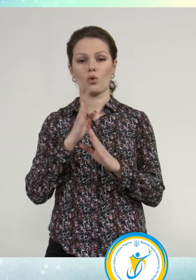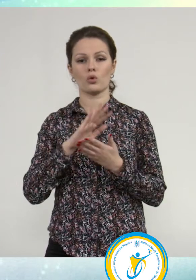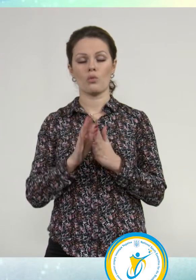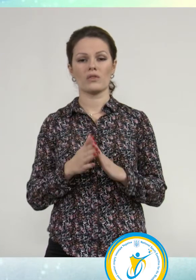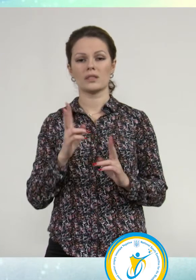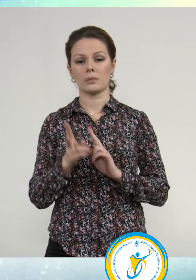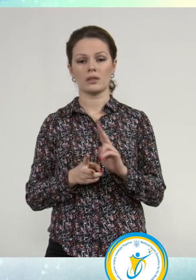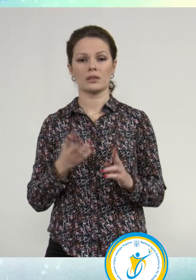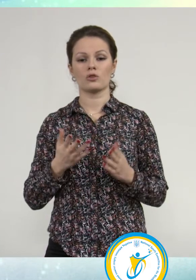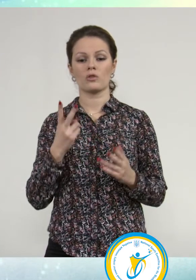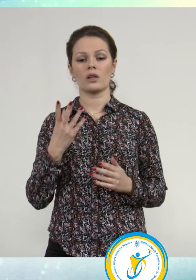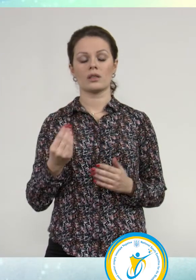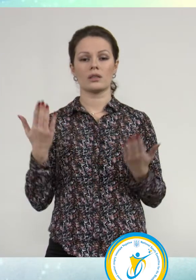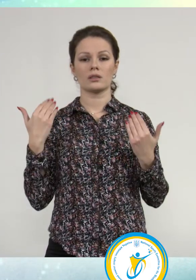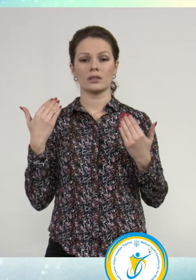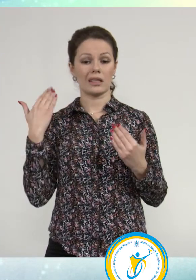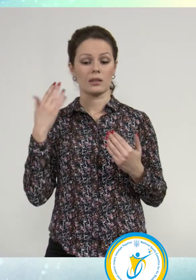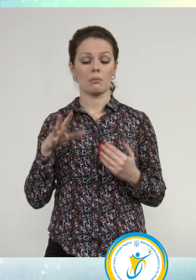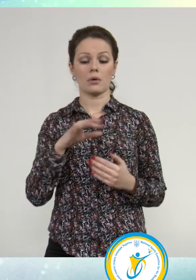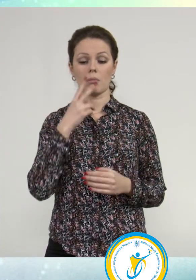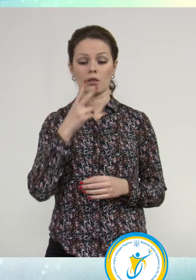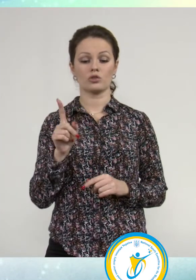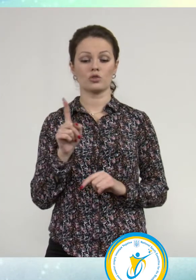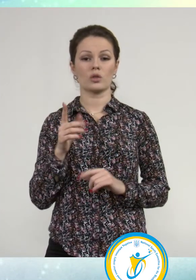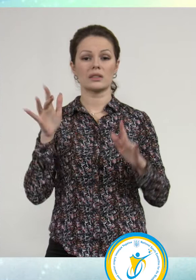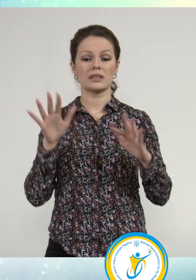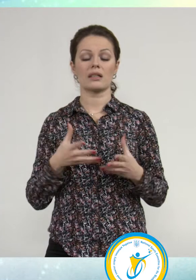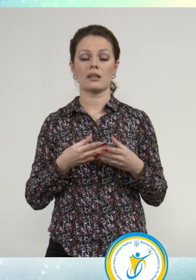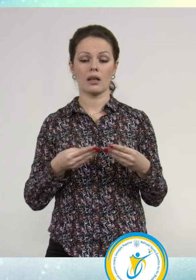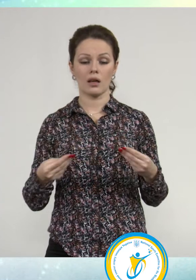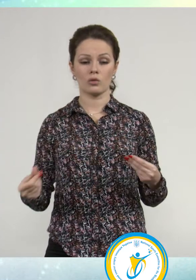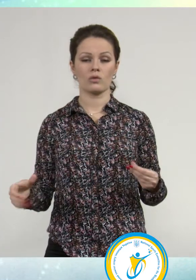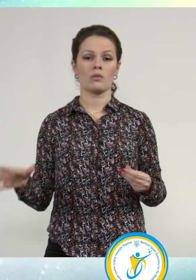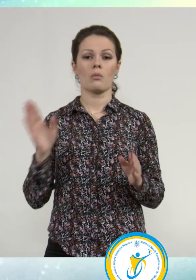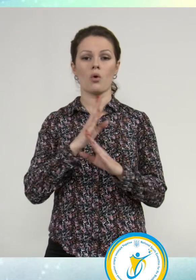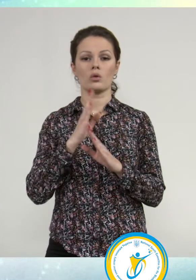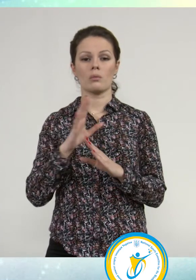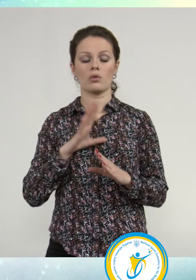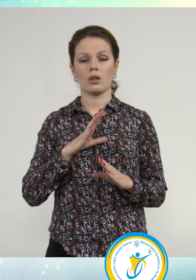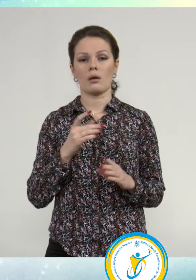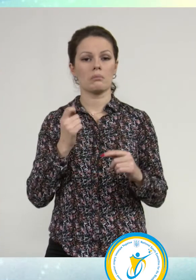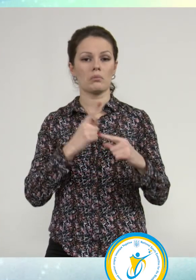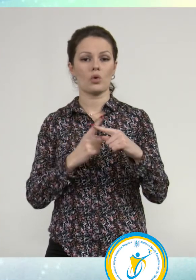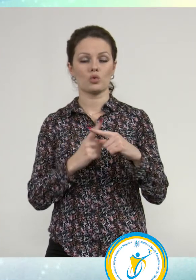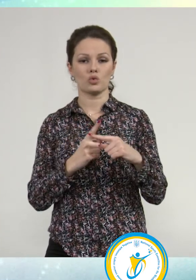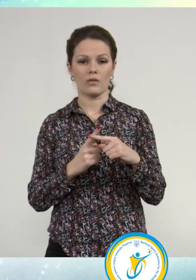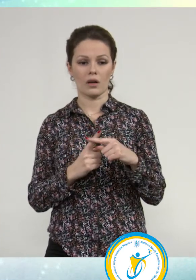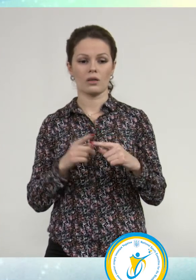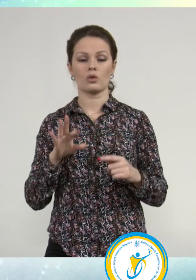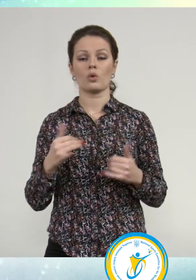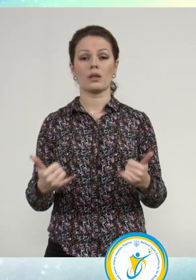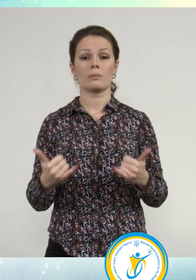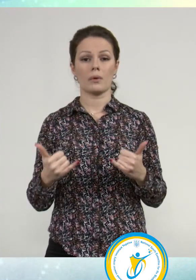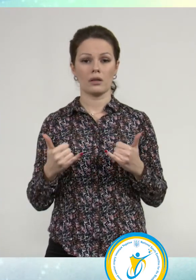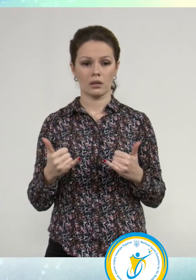умови змінилися. Якщо ми 2 дні назад ми бачили про те, що сніг танув, що погода була ледь не плюсовою,